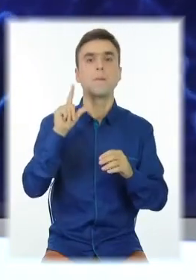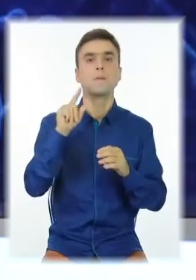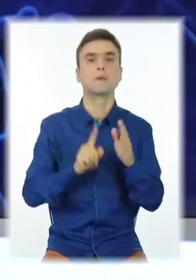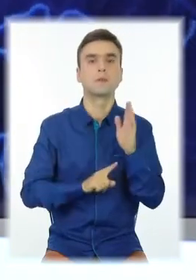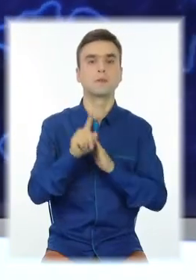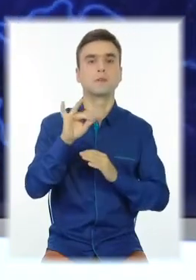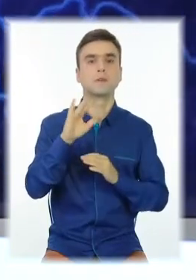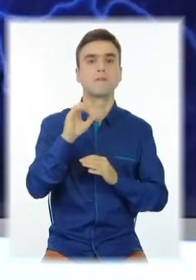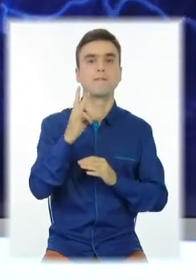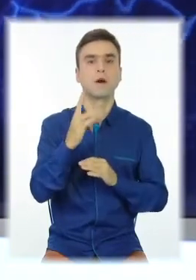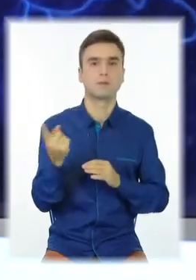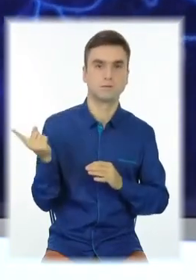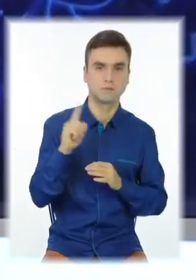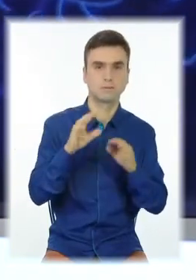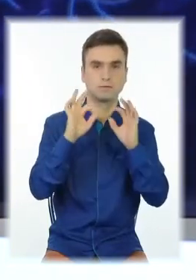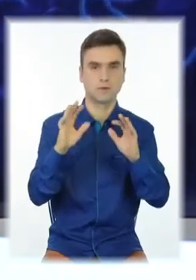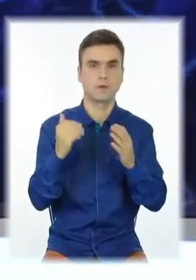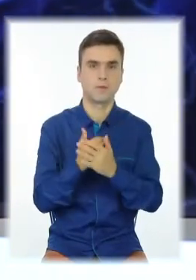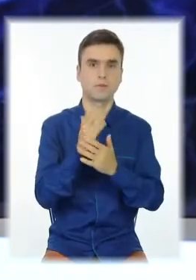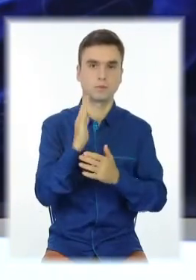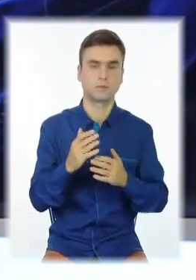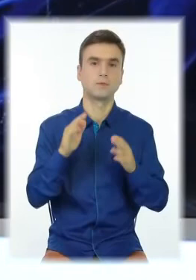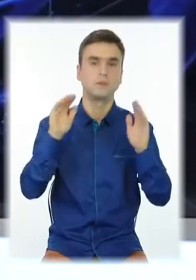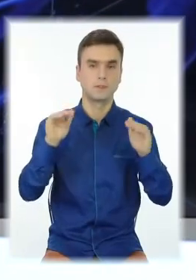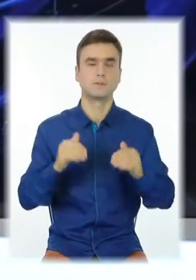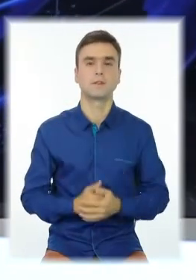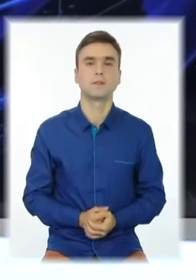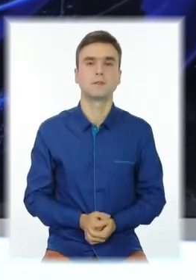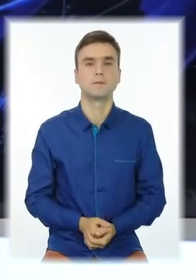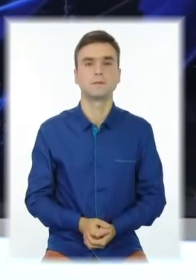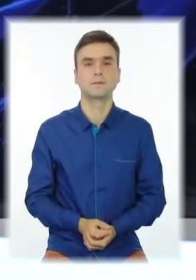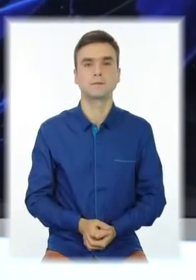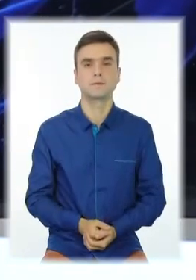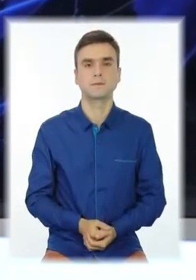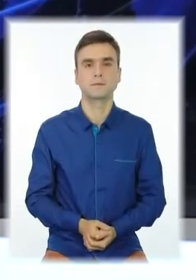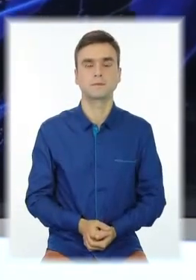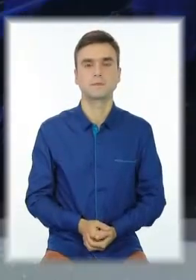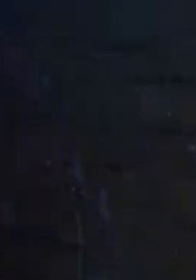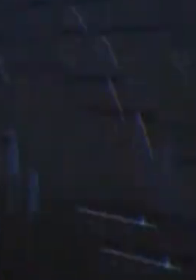вихідних, проведіть їх з тими, хто вам дорогий. І до зустрічі в ефірі. На все добре.